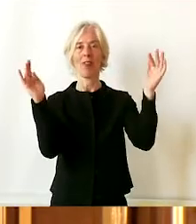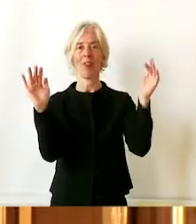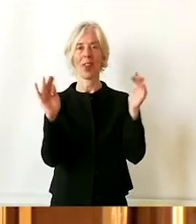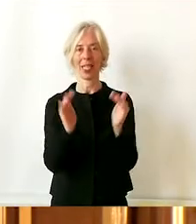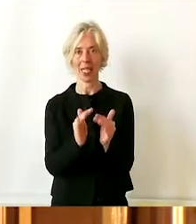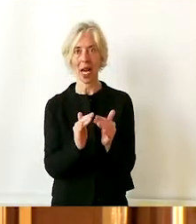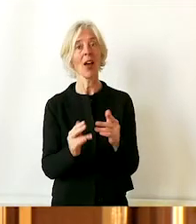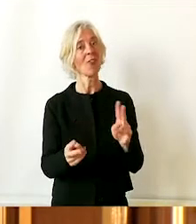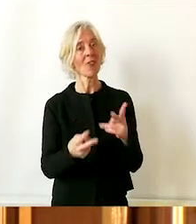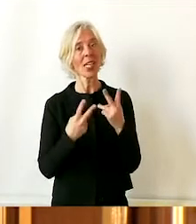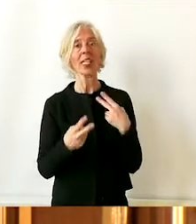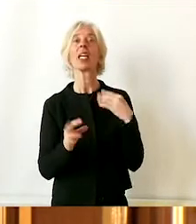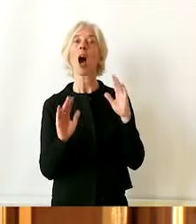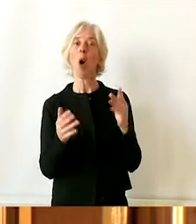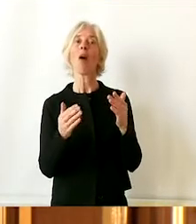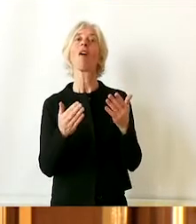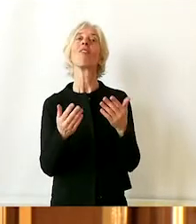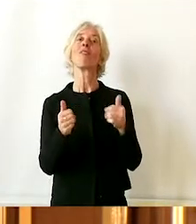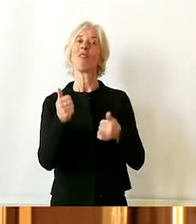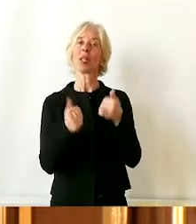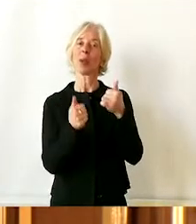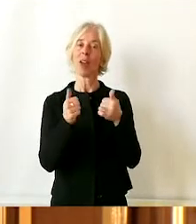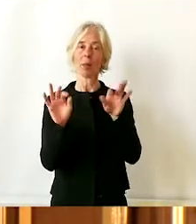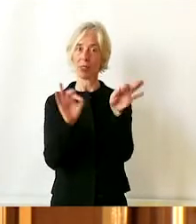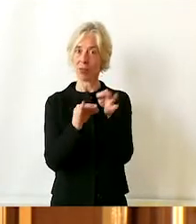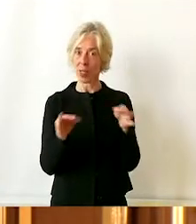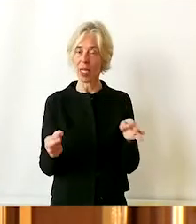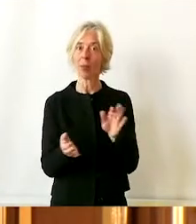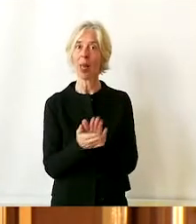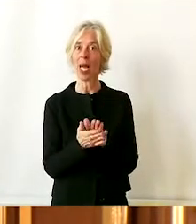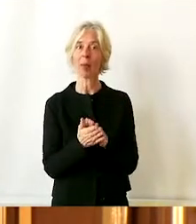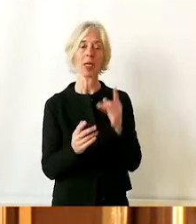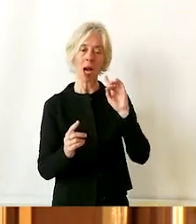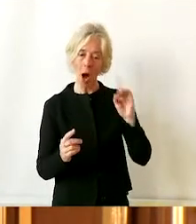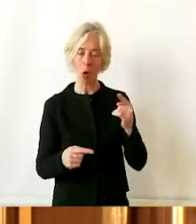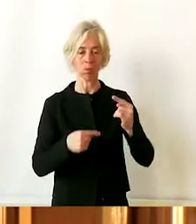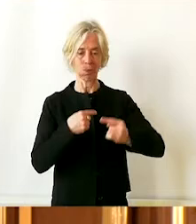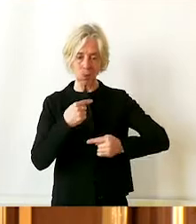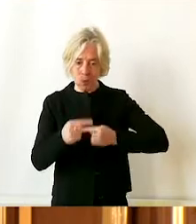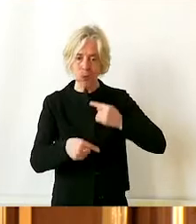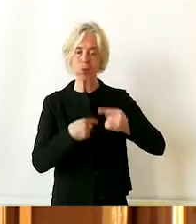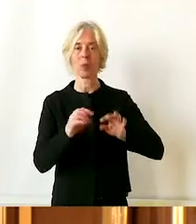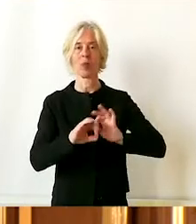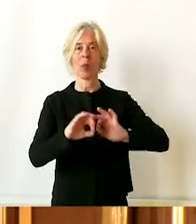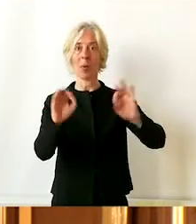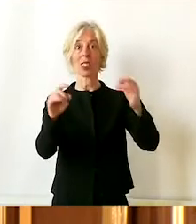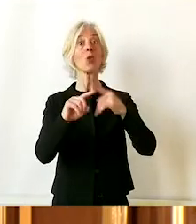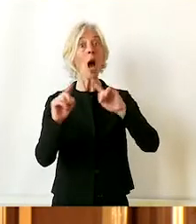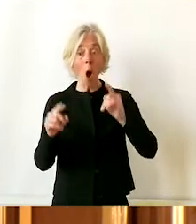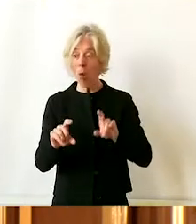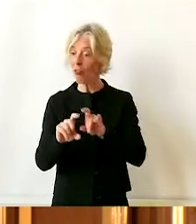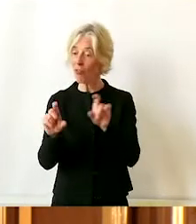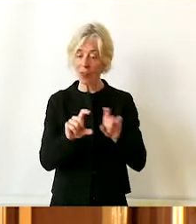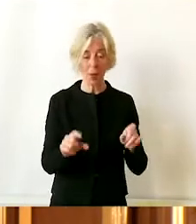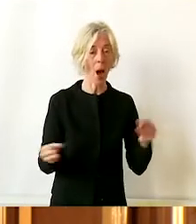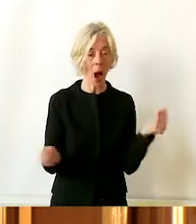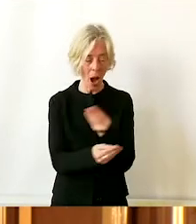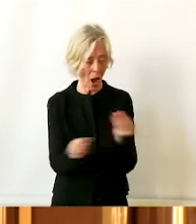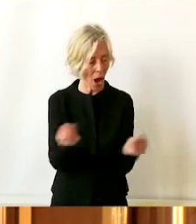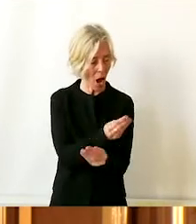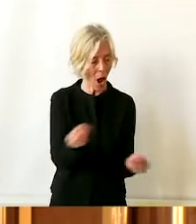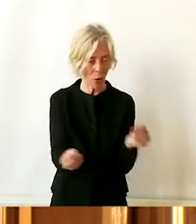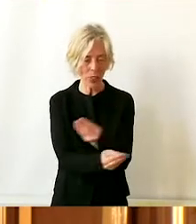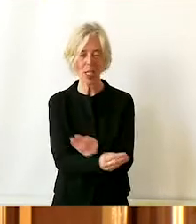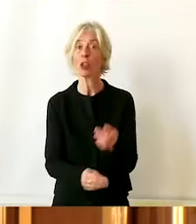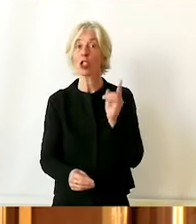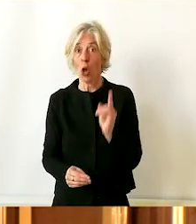bleiben und auch den Vorsprung zu nutzen, den wir als Standort bieten können, aber vor allem auch den Austausch untereinander zu fördern, weil manchmal gibt es ja Dinge, die